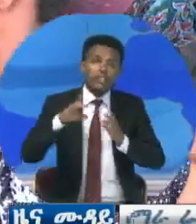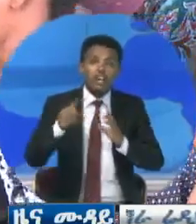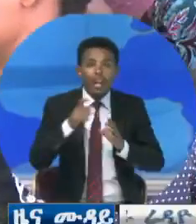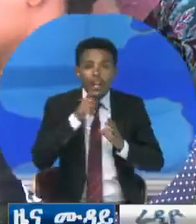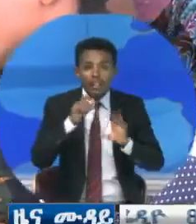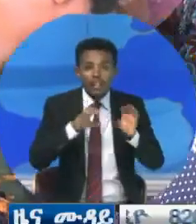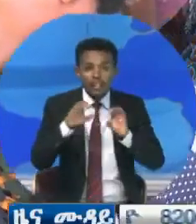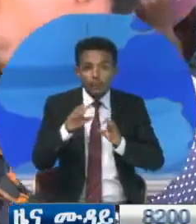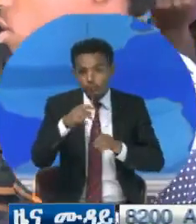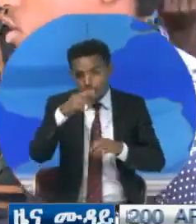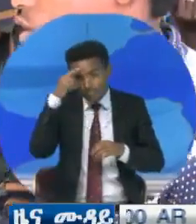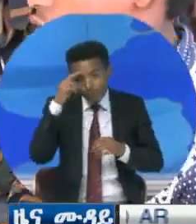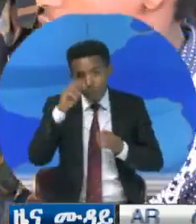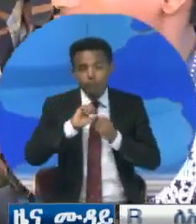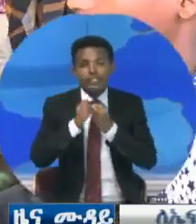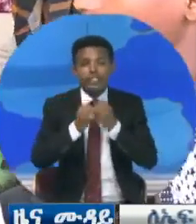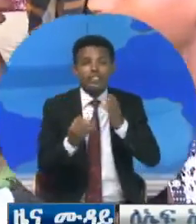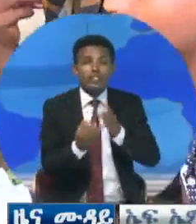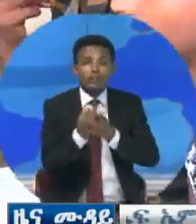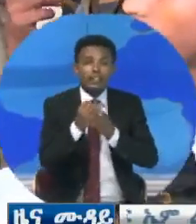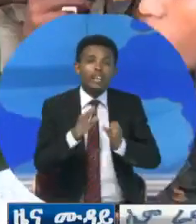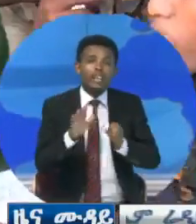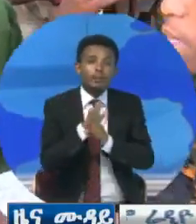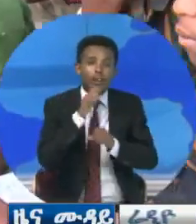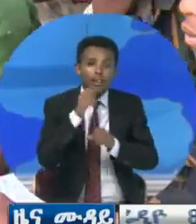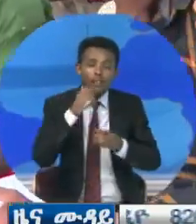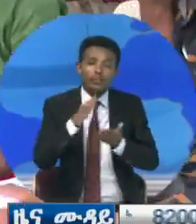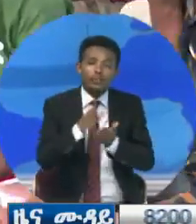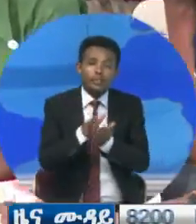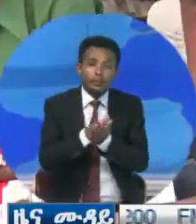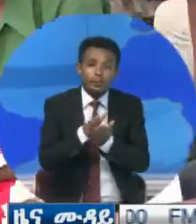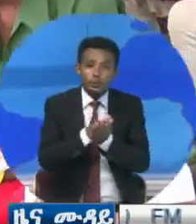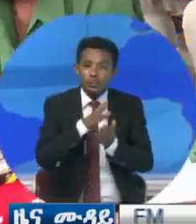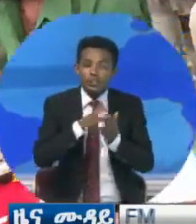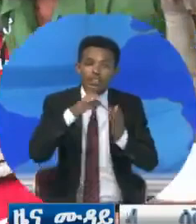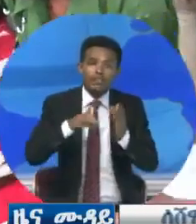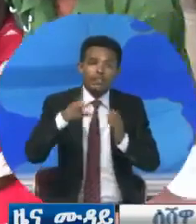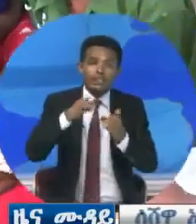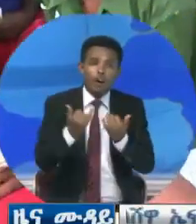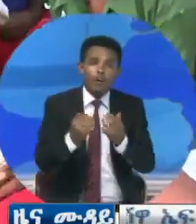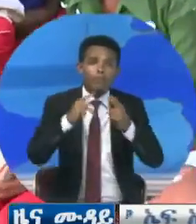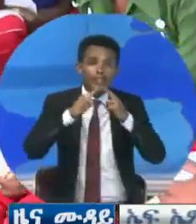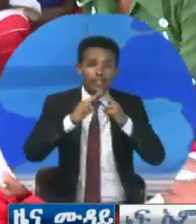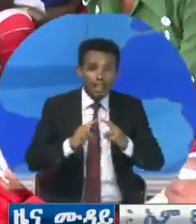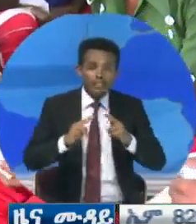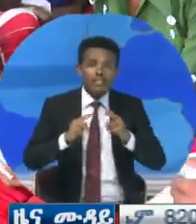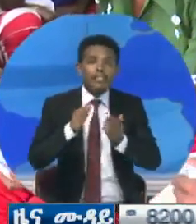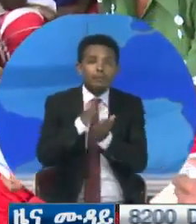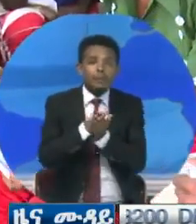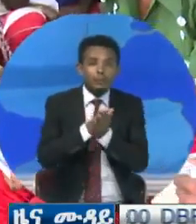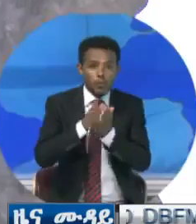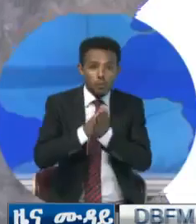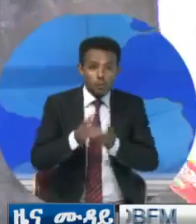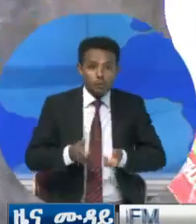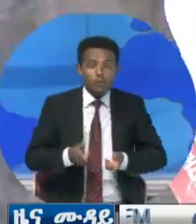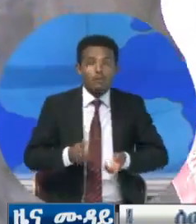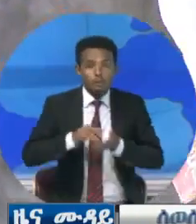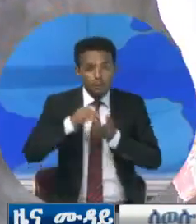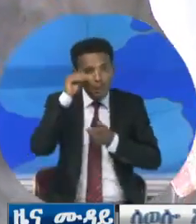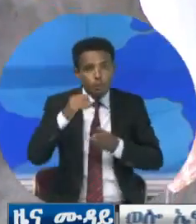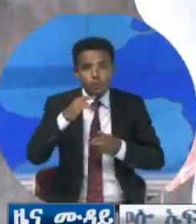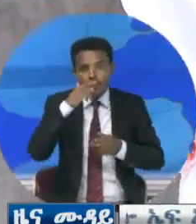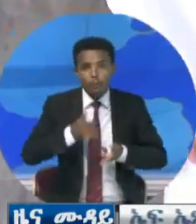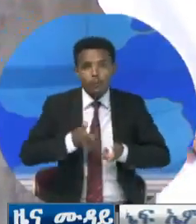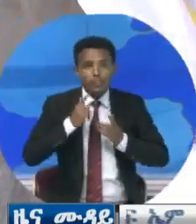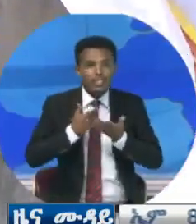ምክንያቶች መካከል ደግሞ መሰረተ ልማት ያልተሟላላቸው ትምህርት ቤቶች፣ ከፍ ሲል አሁንም በዳስ ትምህርት ቤት የሚማሩ ህጻናት መኖራቸው ነው። የክልሉ